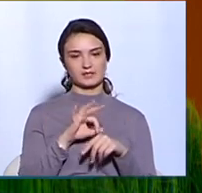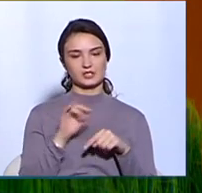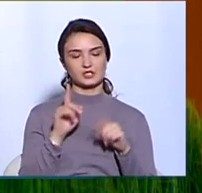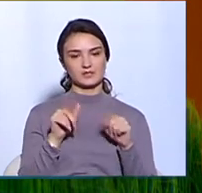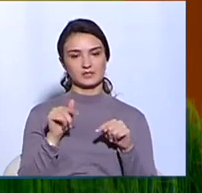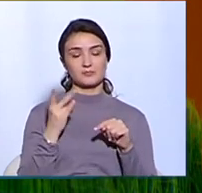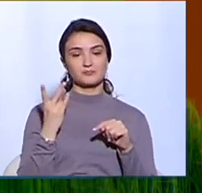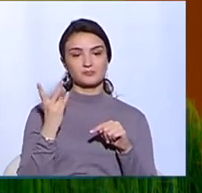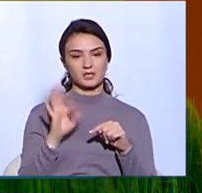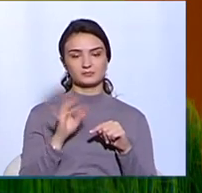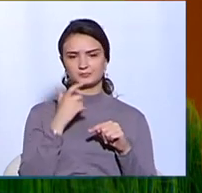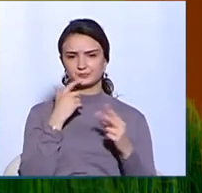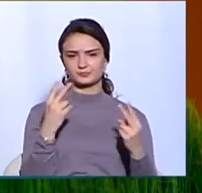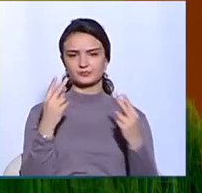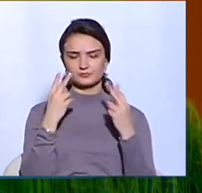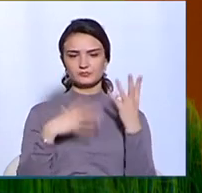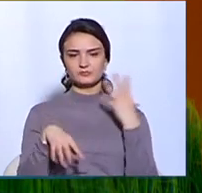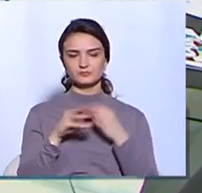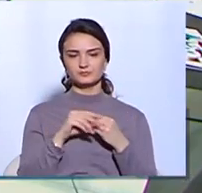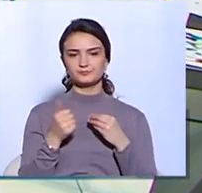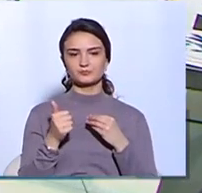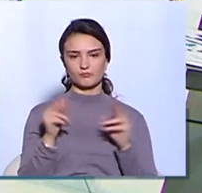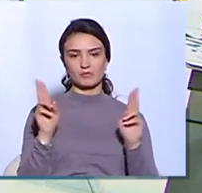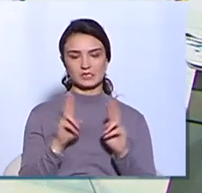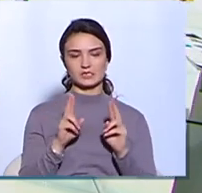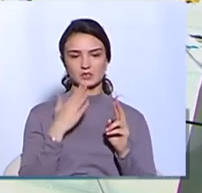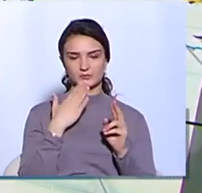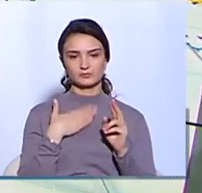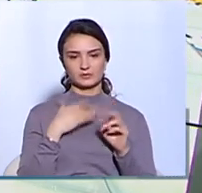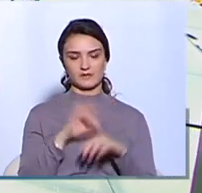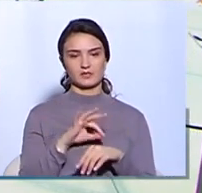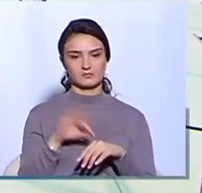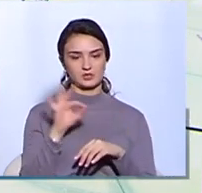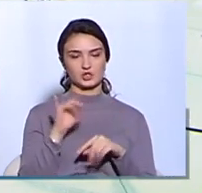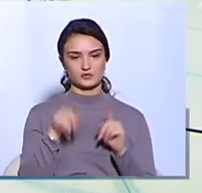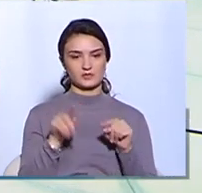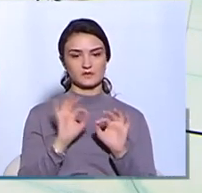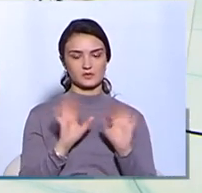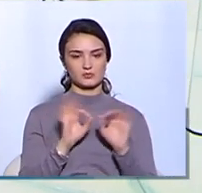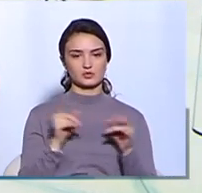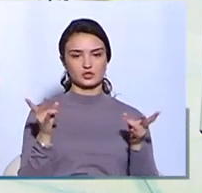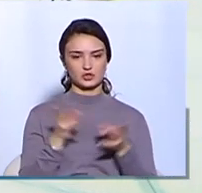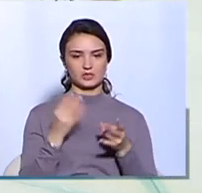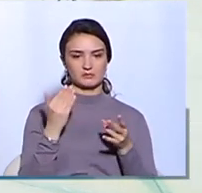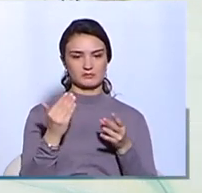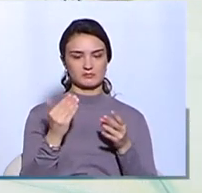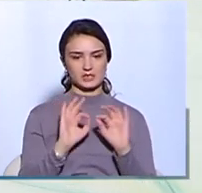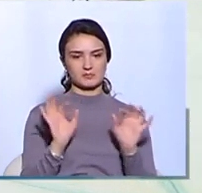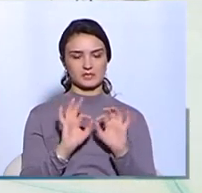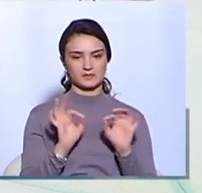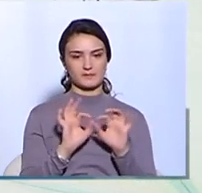იშვიათია. მაგრამ მაყურებელთა დიდ ნაწილს, როგორც წესი, როდესაც იშვიათ დაავადებებზე საუბრობთ ხოლმე, ჭირდება იმის